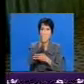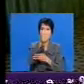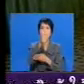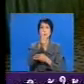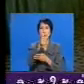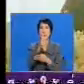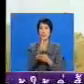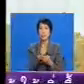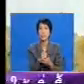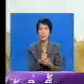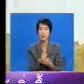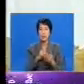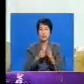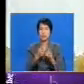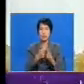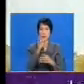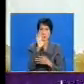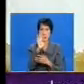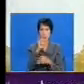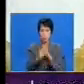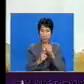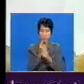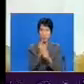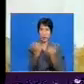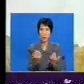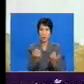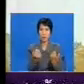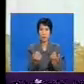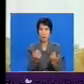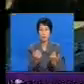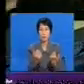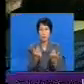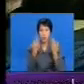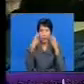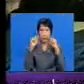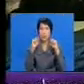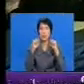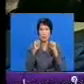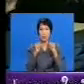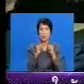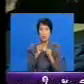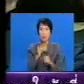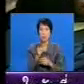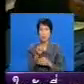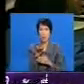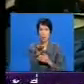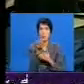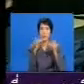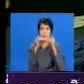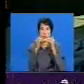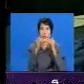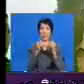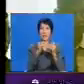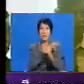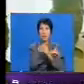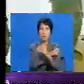ก่ผู้เกษียณอายุราชการในเดือนกันยายน2552นี้ทั้งนี้ค่ะนายกสมาคมยังได้มีการเรียกร้องขอสิทธิ์การรักษาพยา